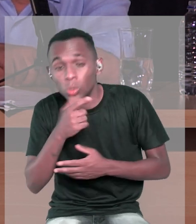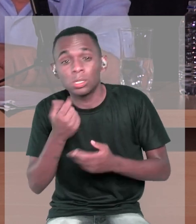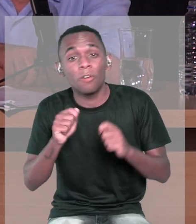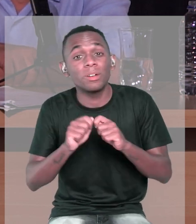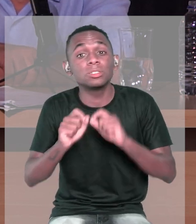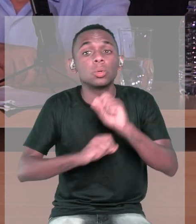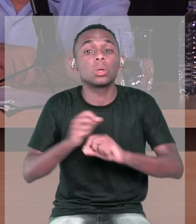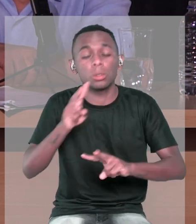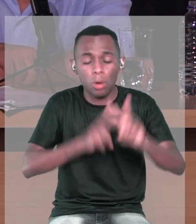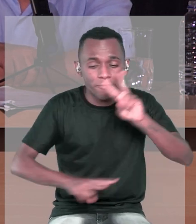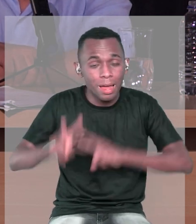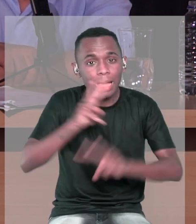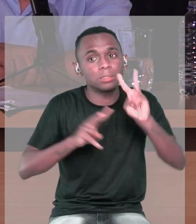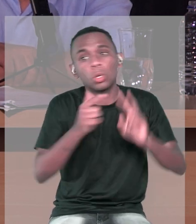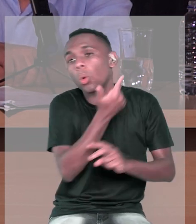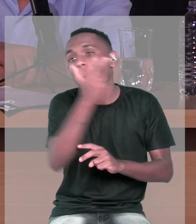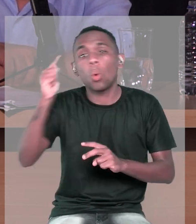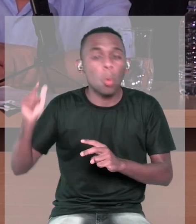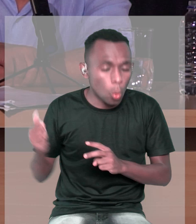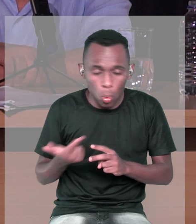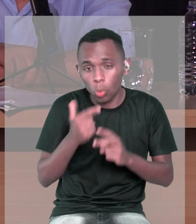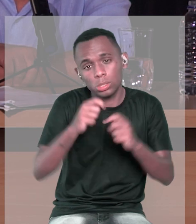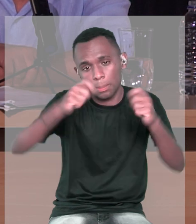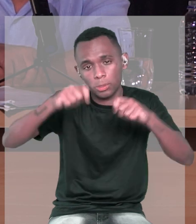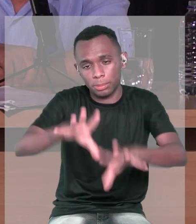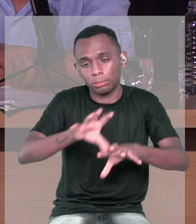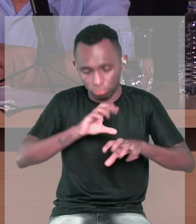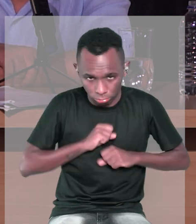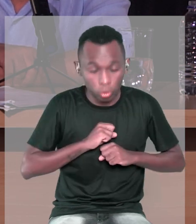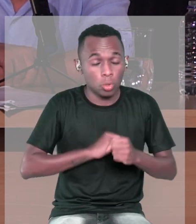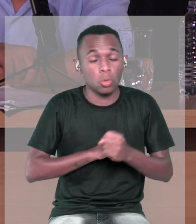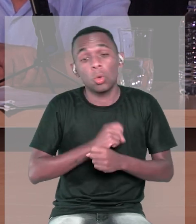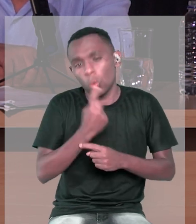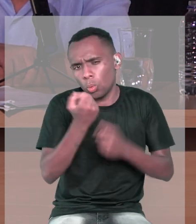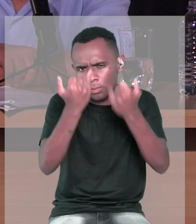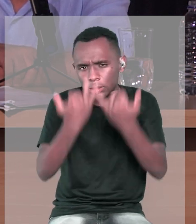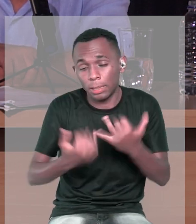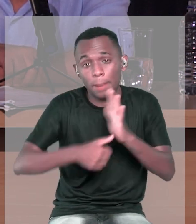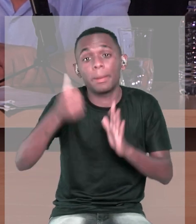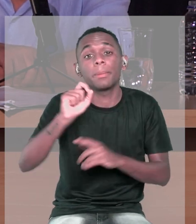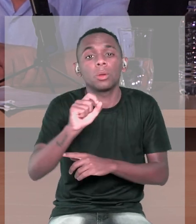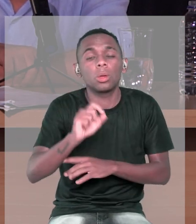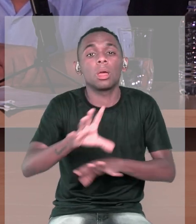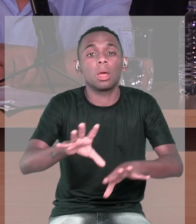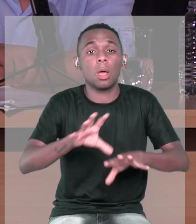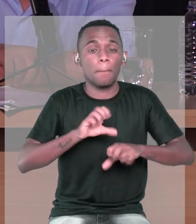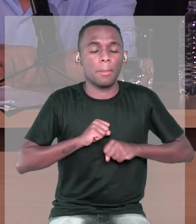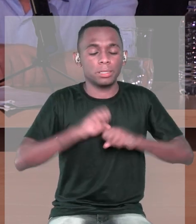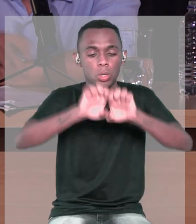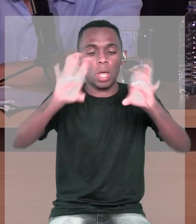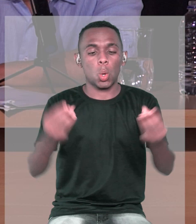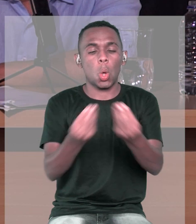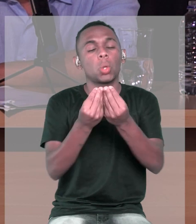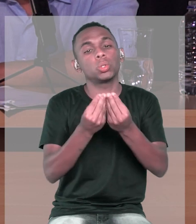exame de outros três registros possíveis da apropriação. E um deles, o que eu vou falar primeiro, é a apropriação